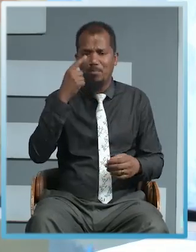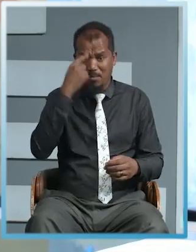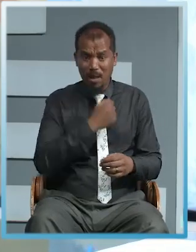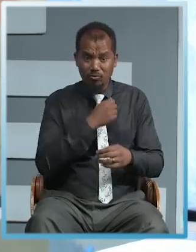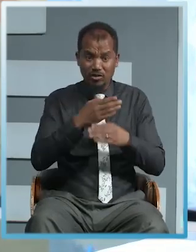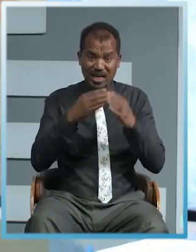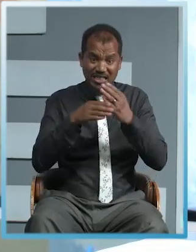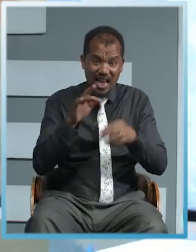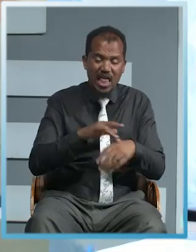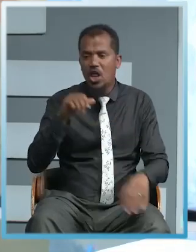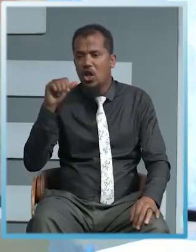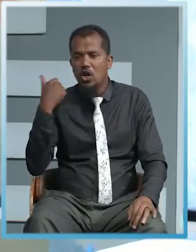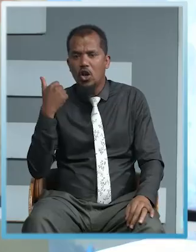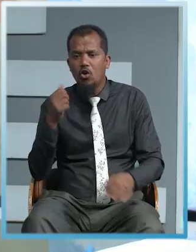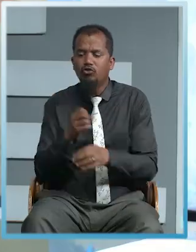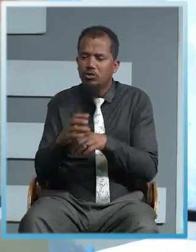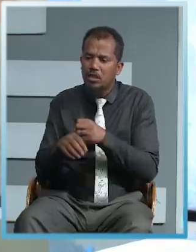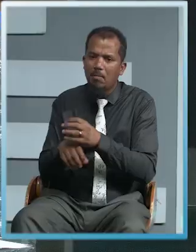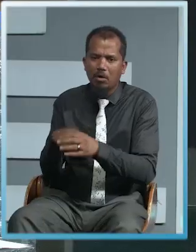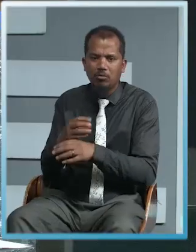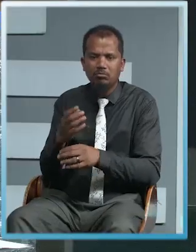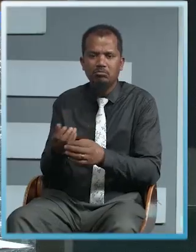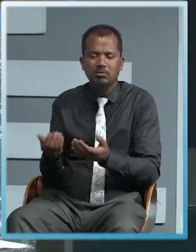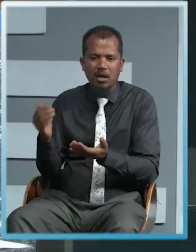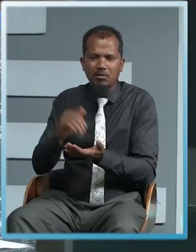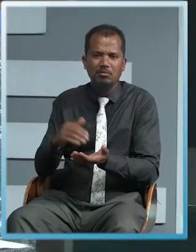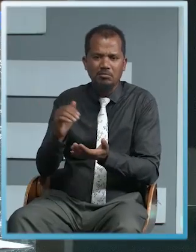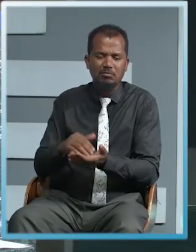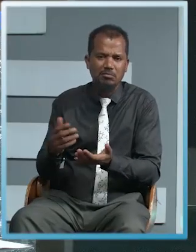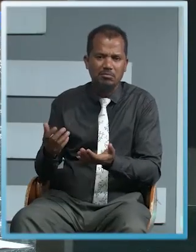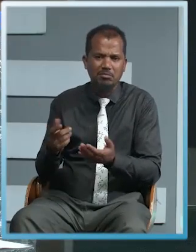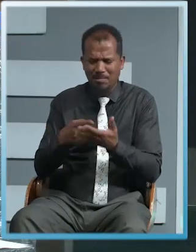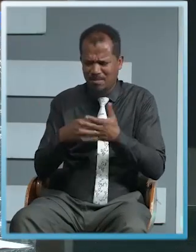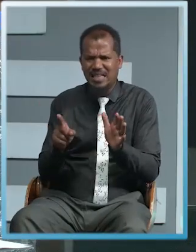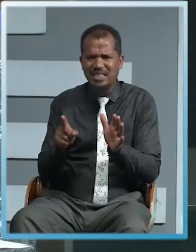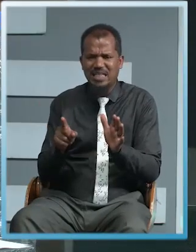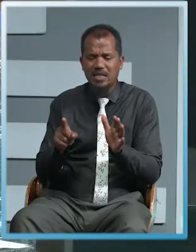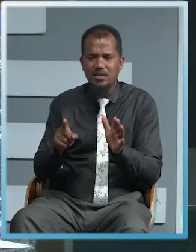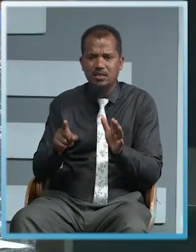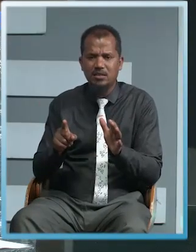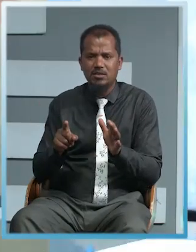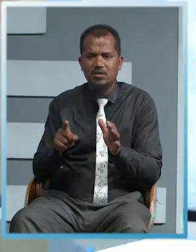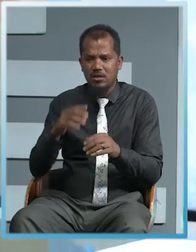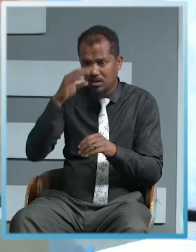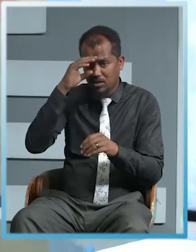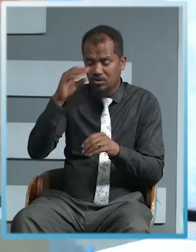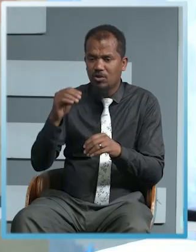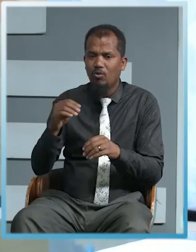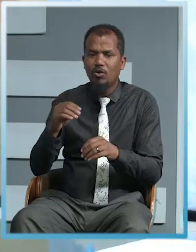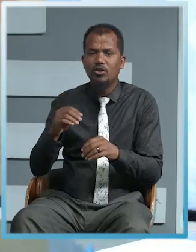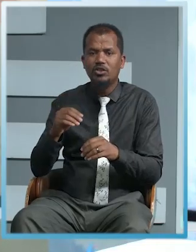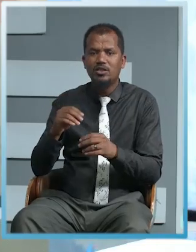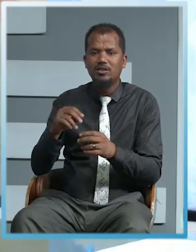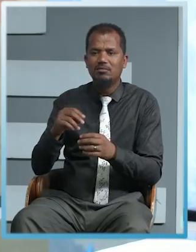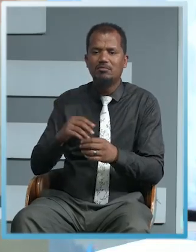لي لوجن يا ماكرو again بترا بقلسنات سويت verify لي